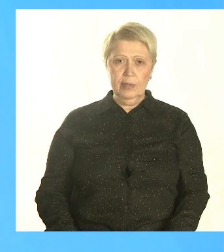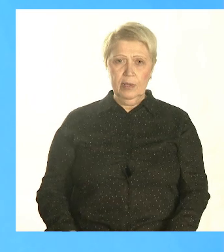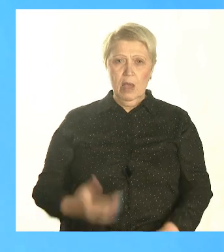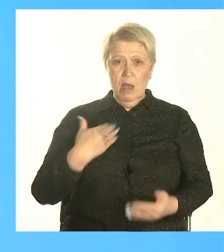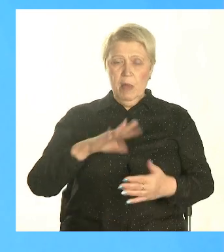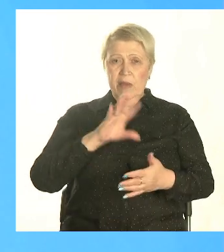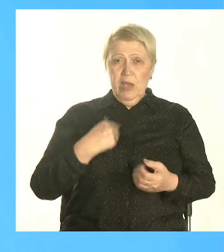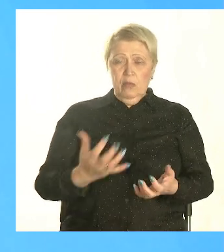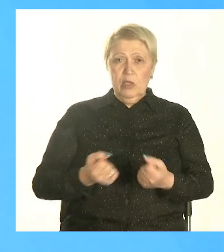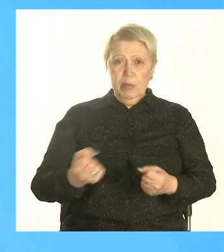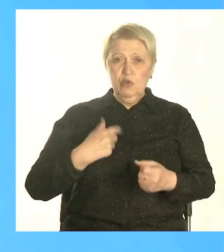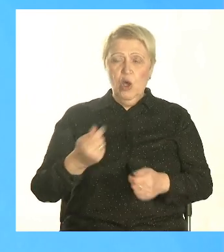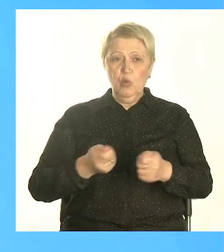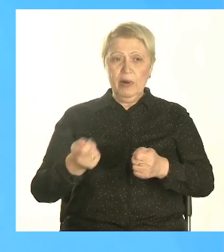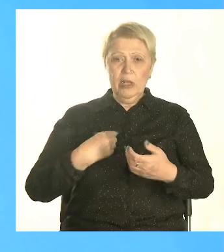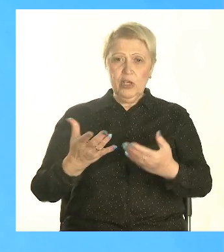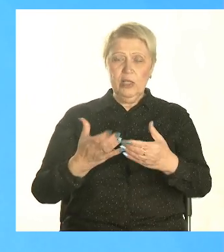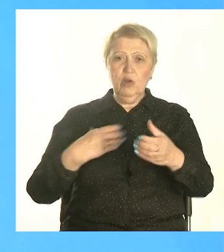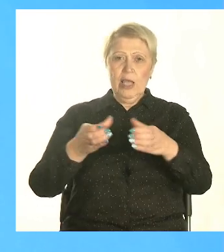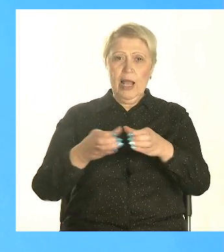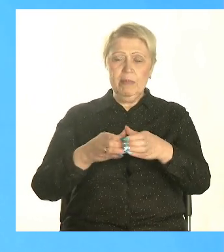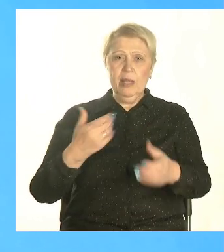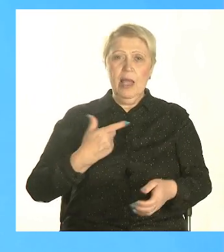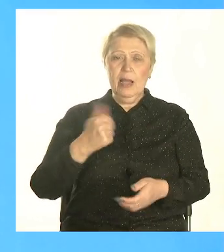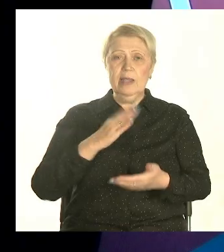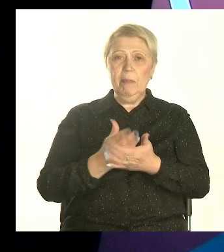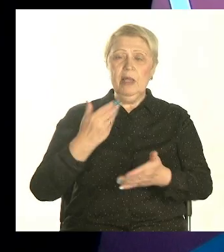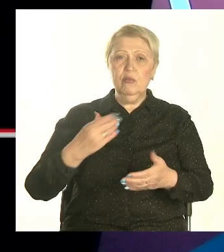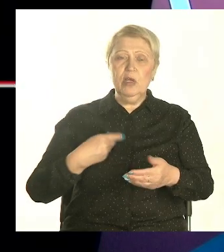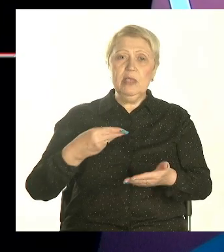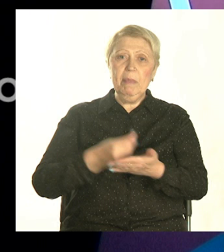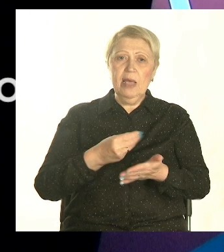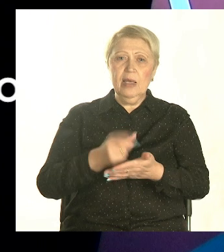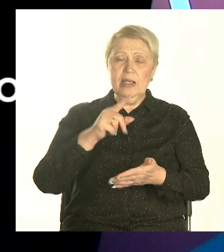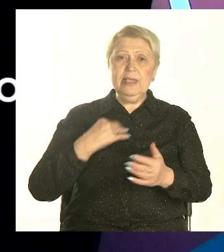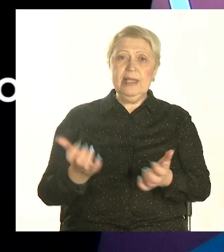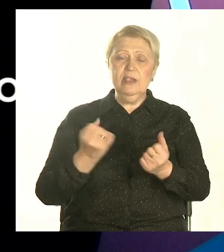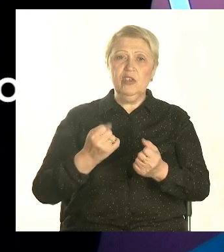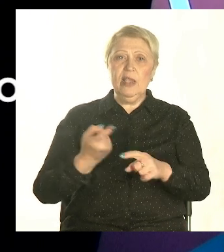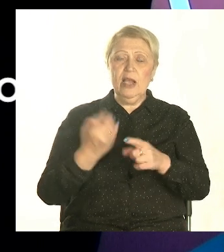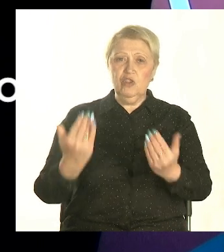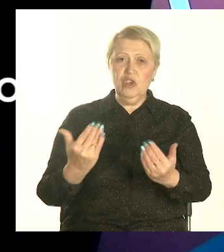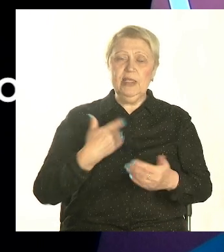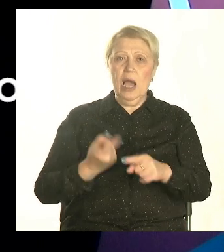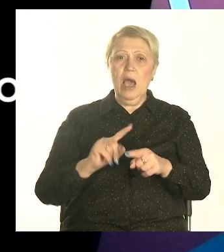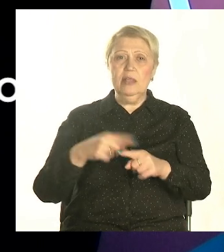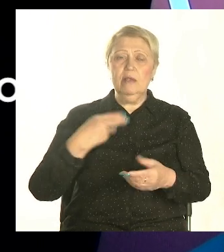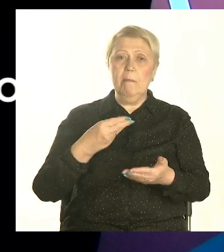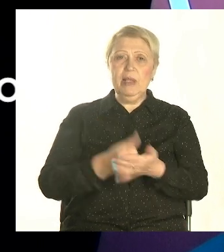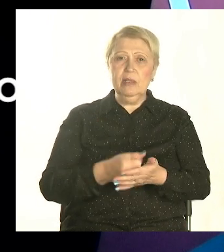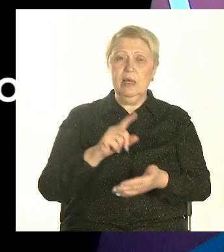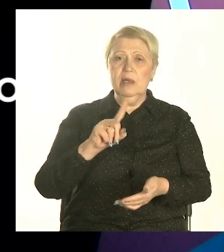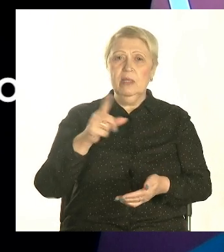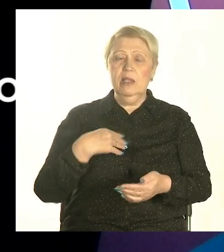мы получали от управляющей компании квитанцию, где была плата за содержание. Сейчас это коммунальная услуга. И если раньше она